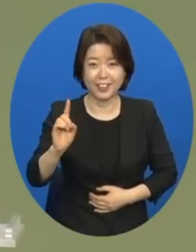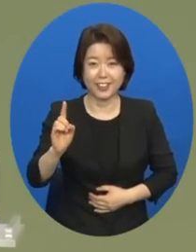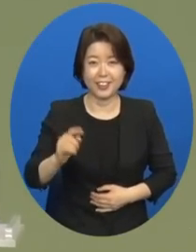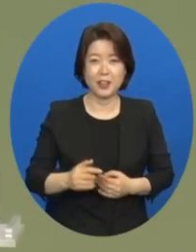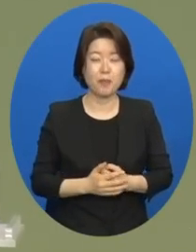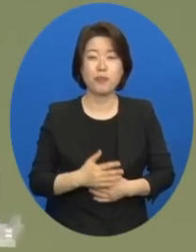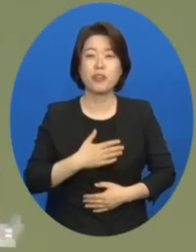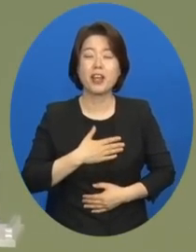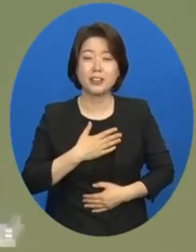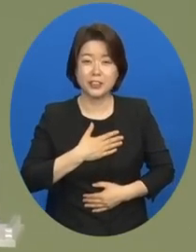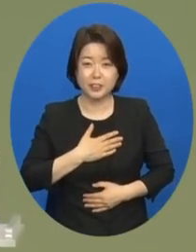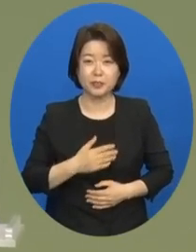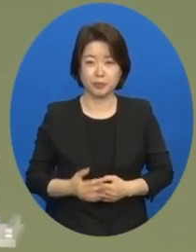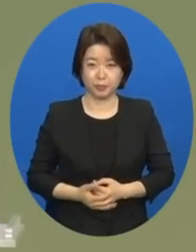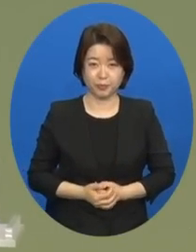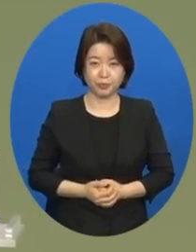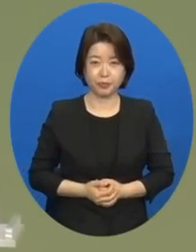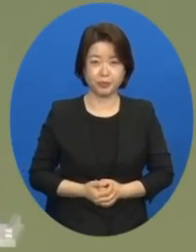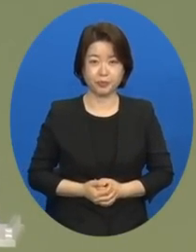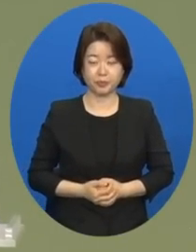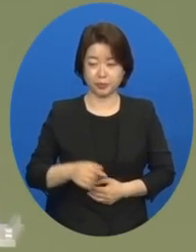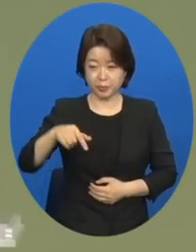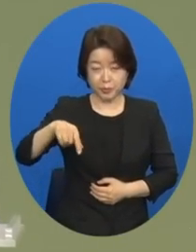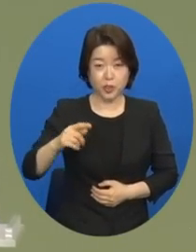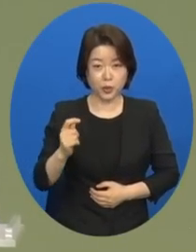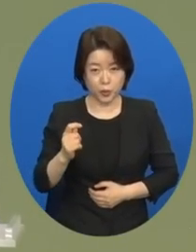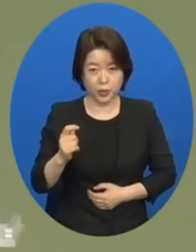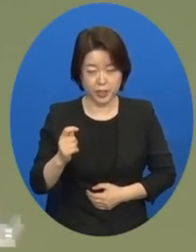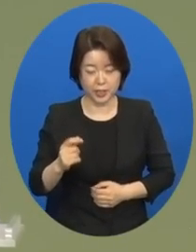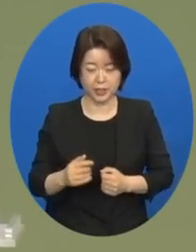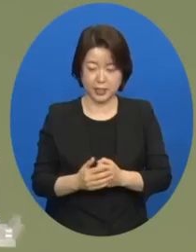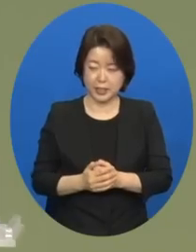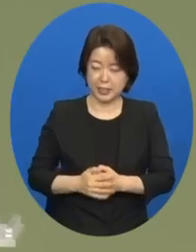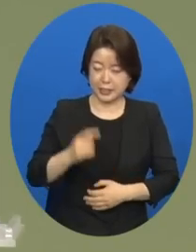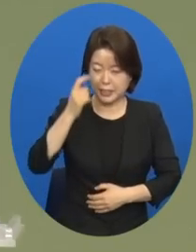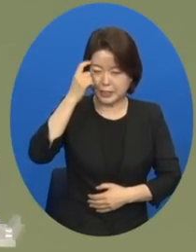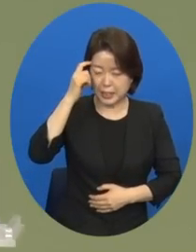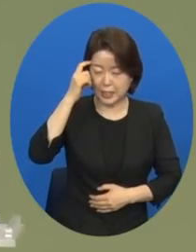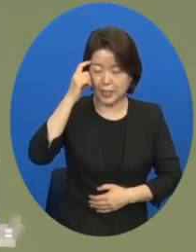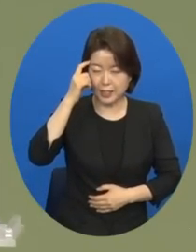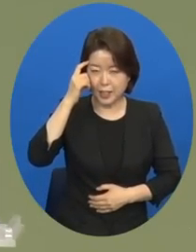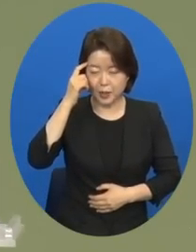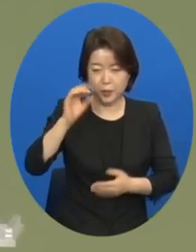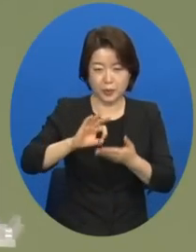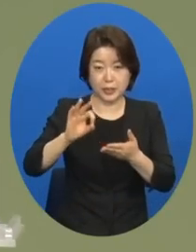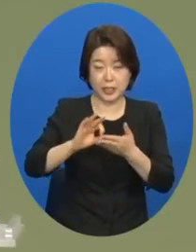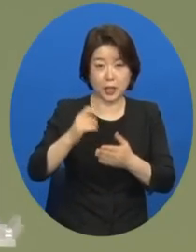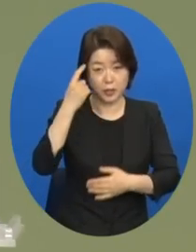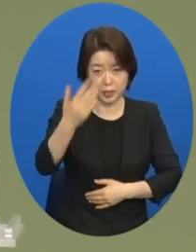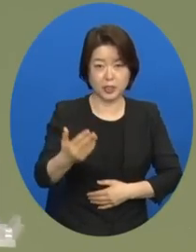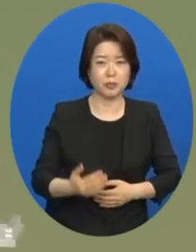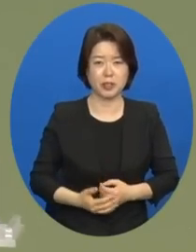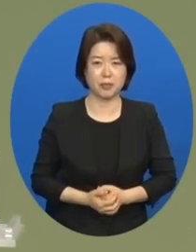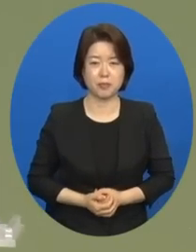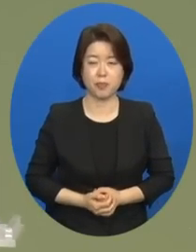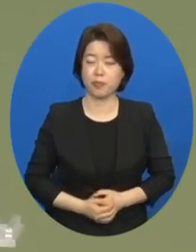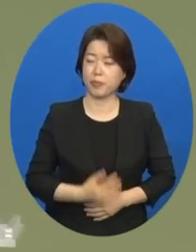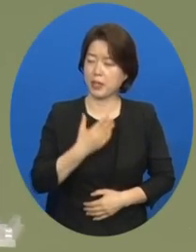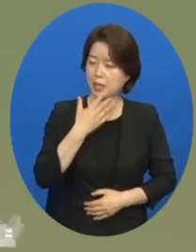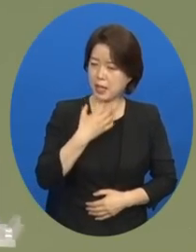저는 또 이제 이렇게 티를 하니까 적용 질문을 한번 드려 볼게요 이게